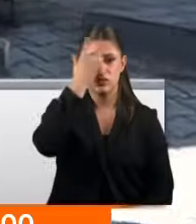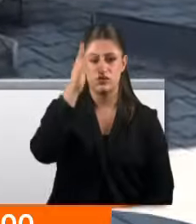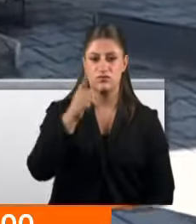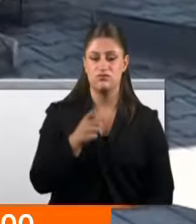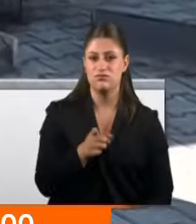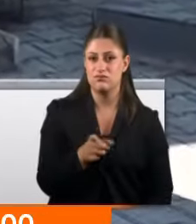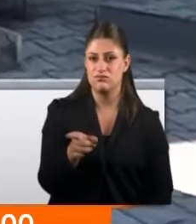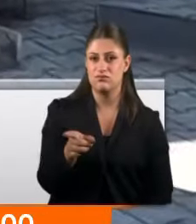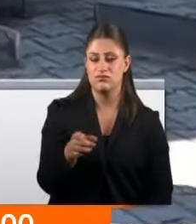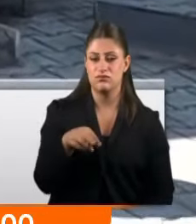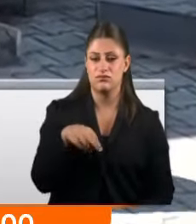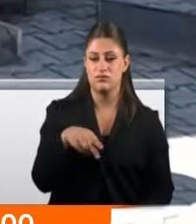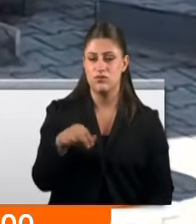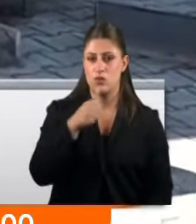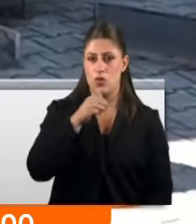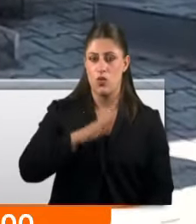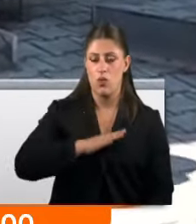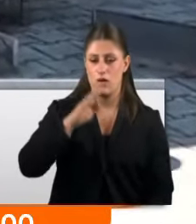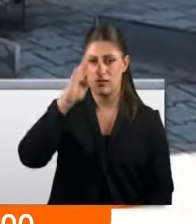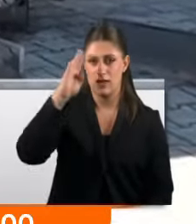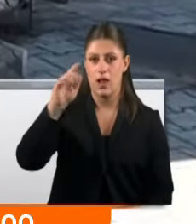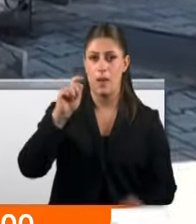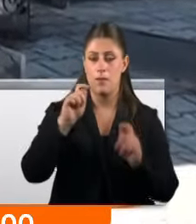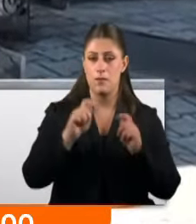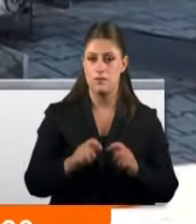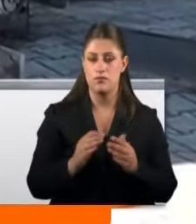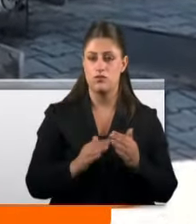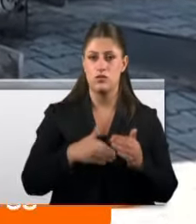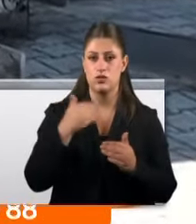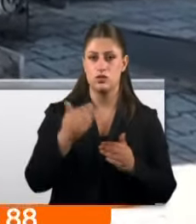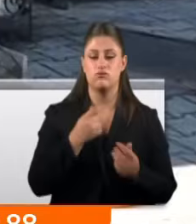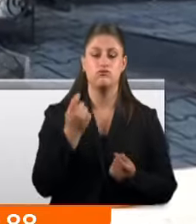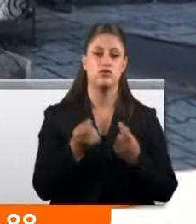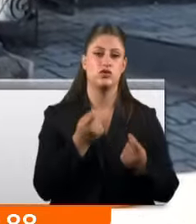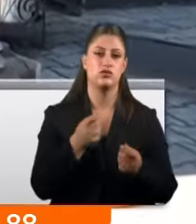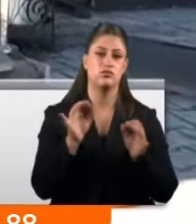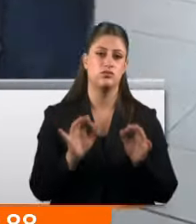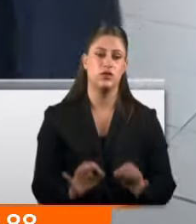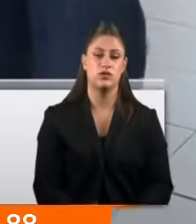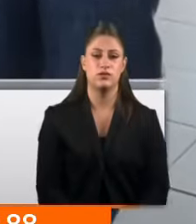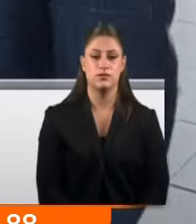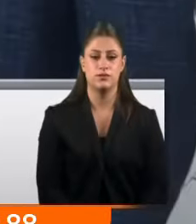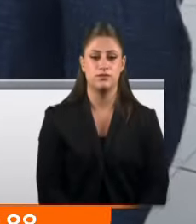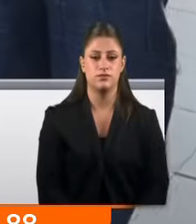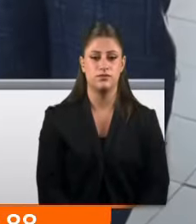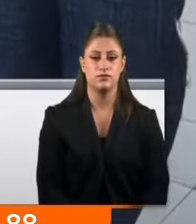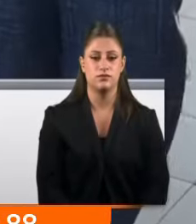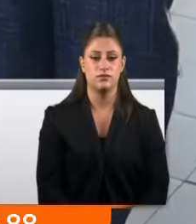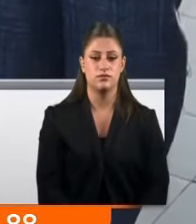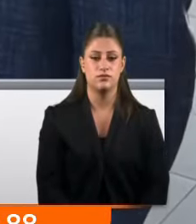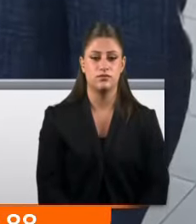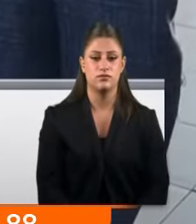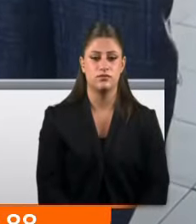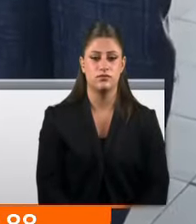doğru ilerliyor. Oğluna selamlama yapıyor. Sonrasında ise işlerinin başına geçiyor. Selamünaleyküm,